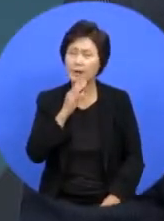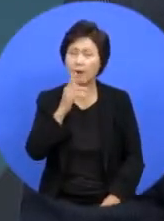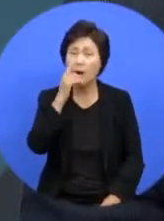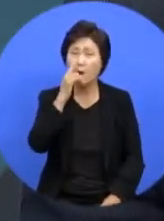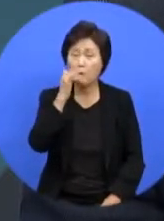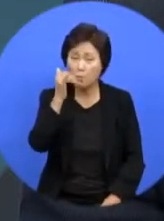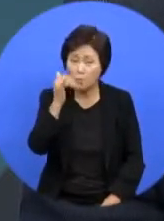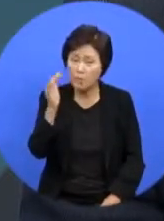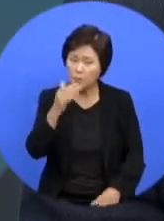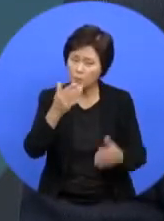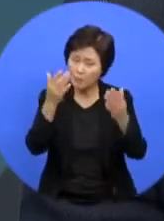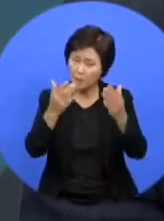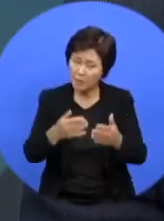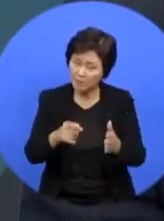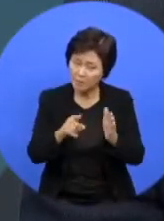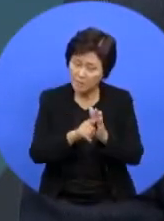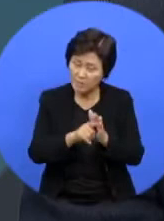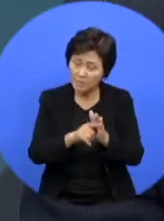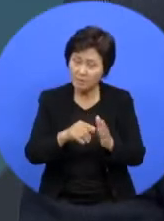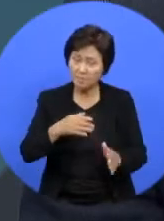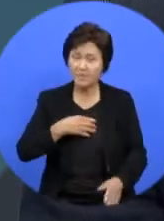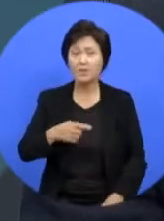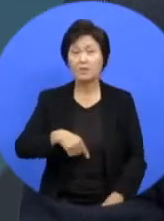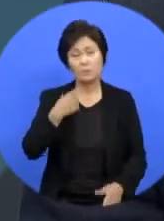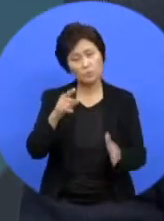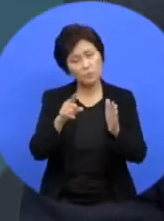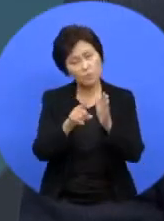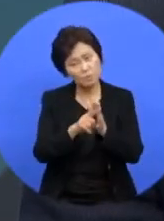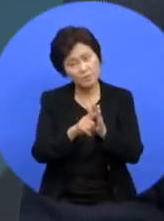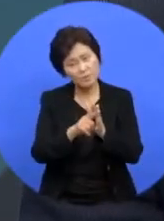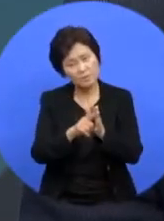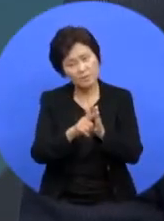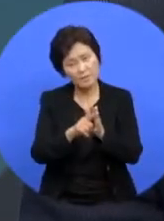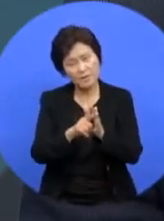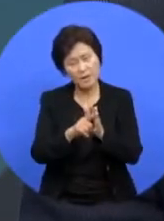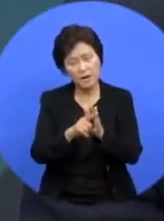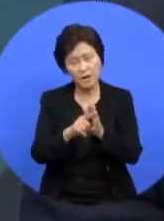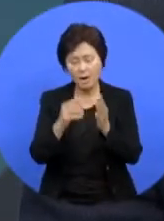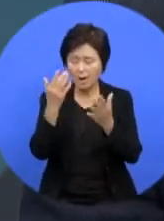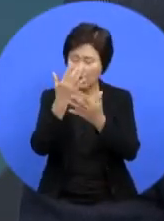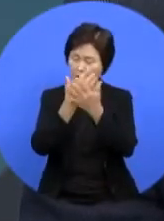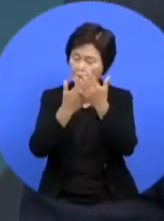라는 생각을 하게 됐었는데 그렇게 혼란스러울 때